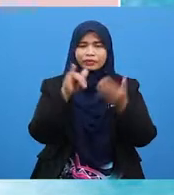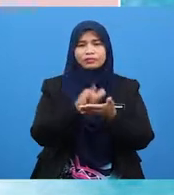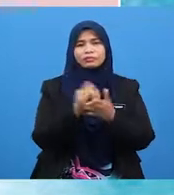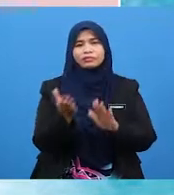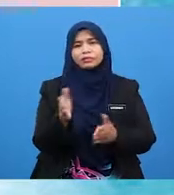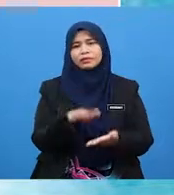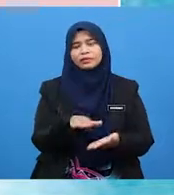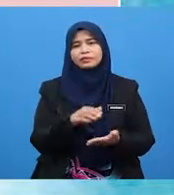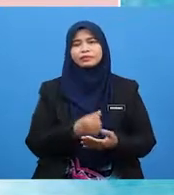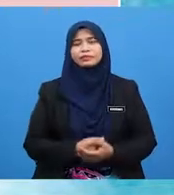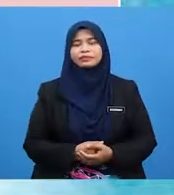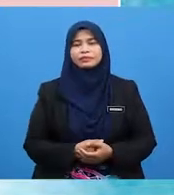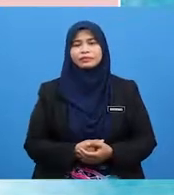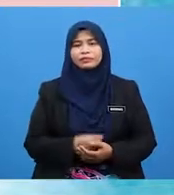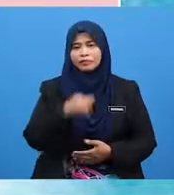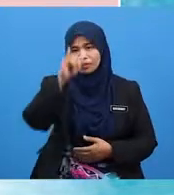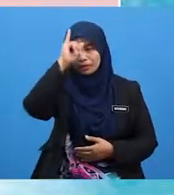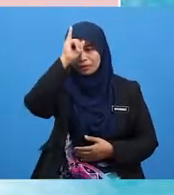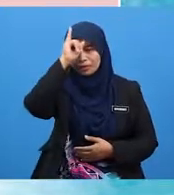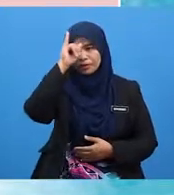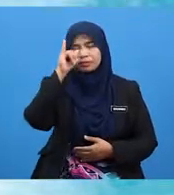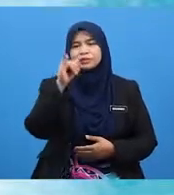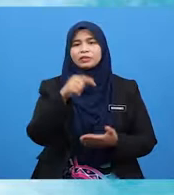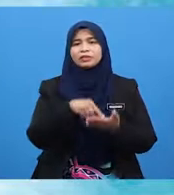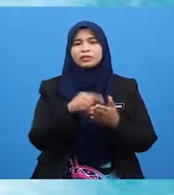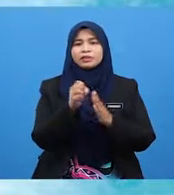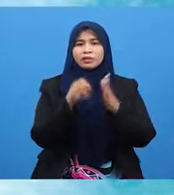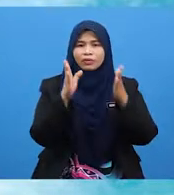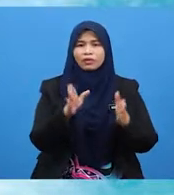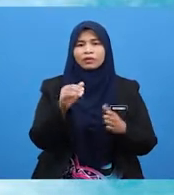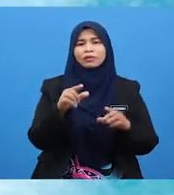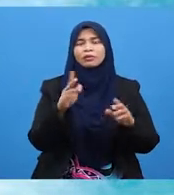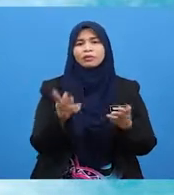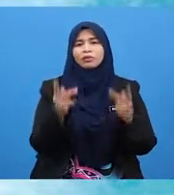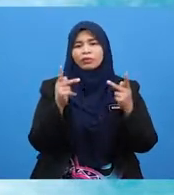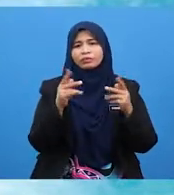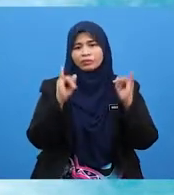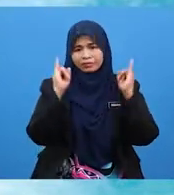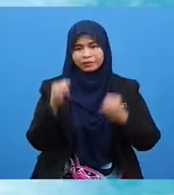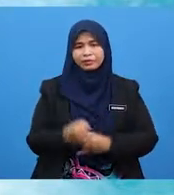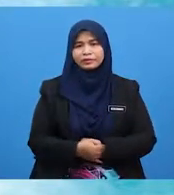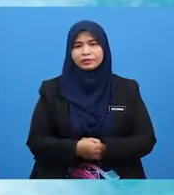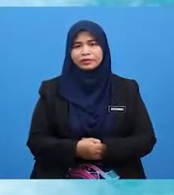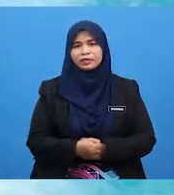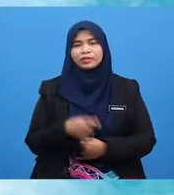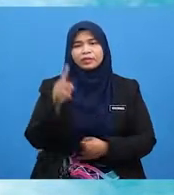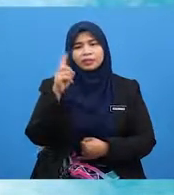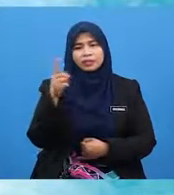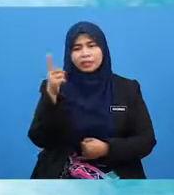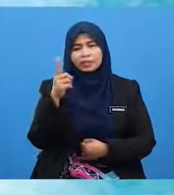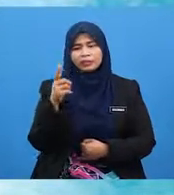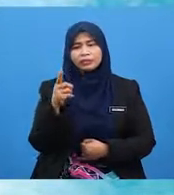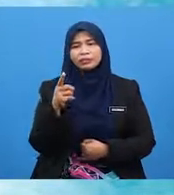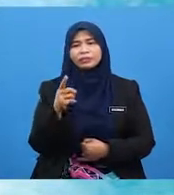terakhir. Imam Abu Hanifah seorang yang kuat melakukan ibadat. Beliau sentiasa